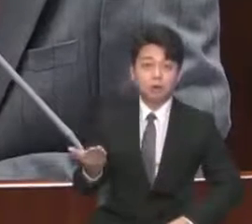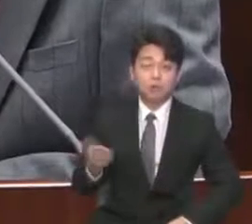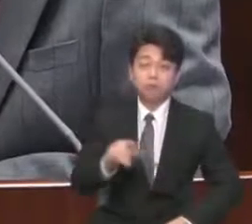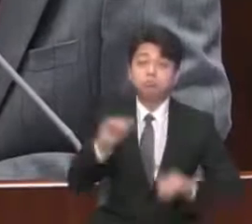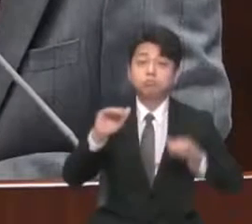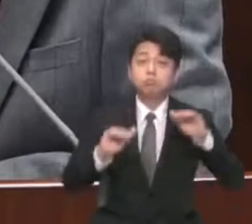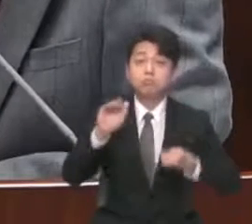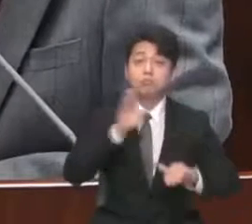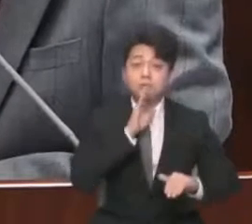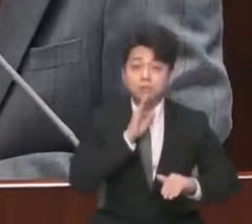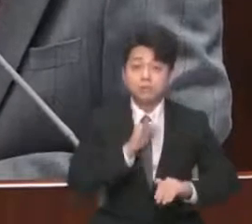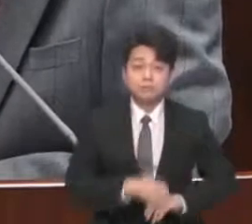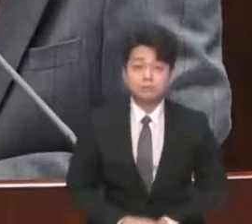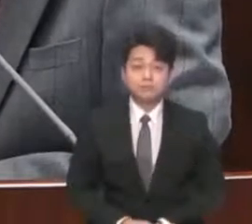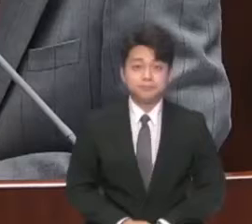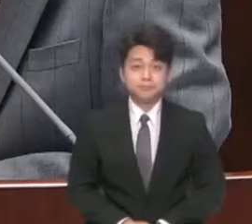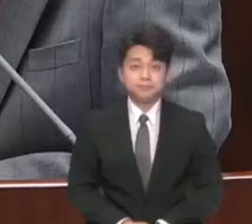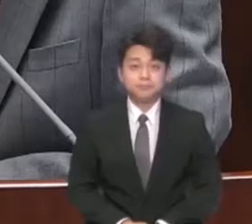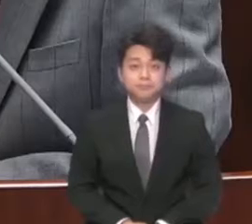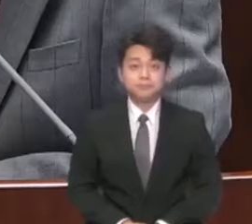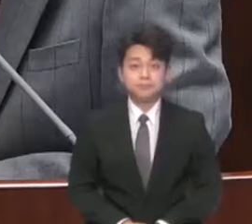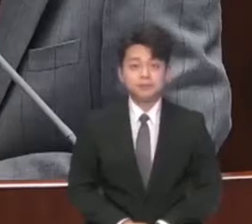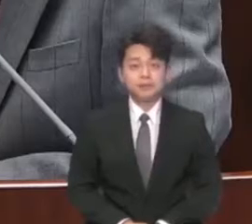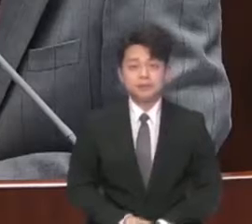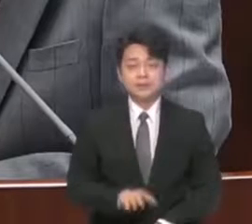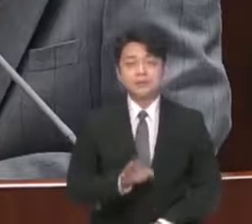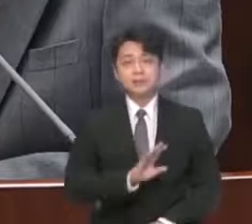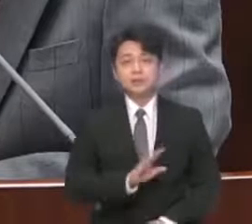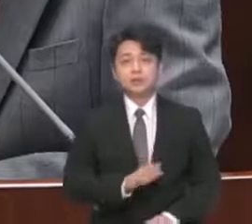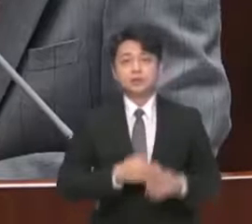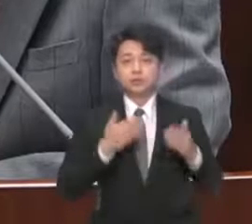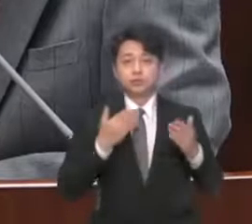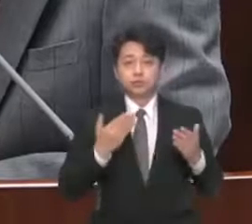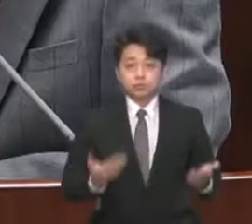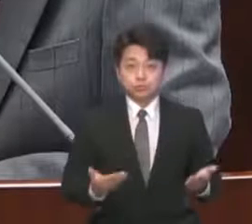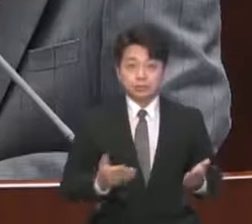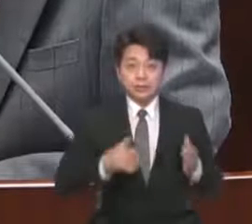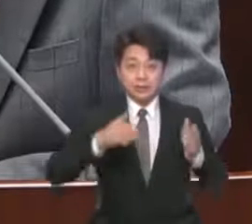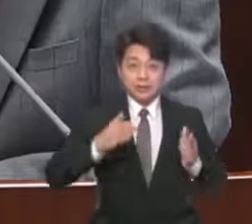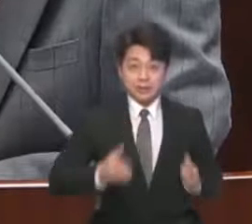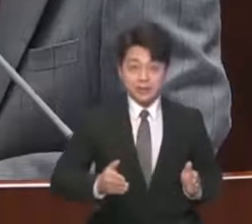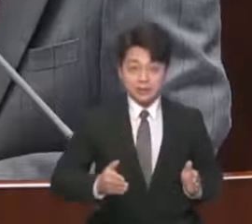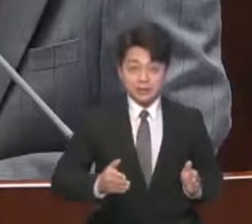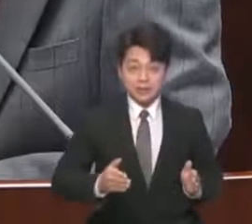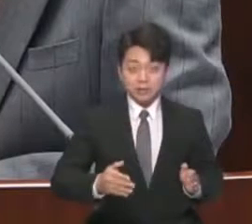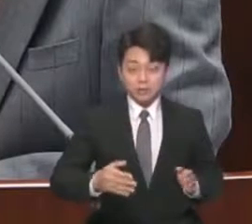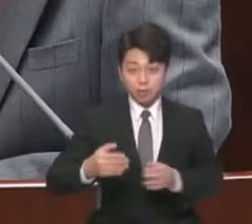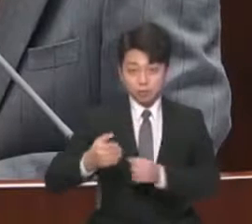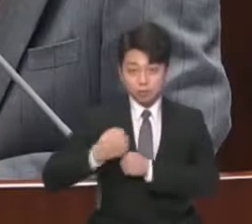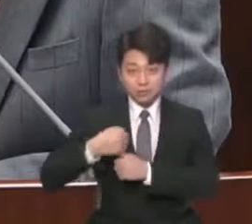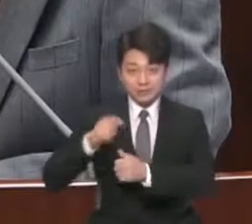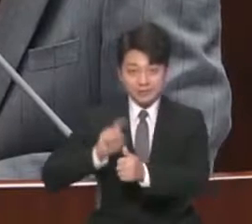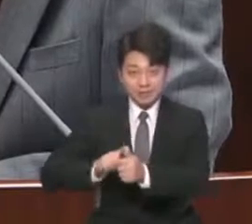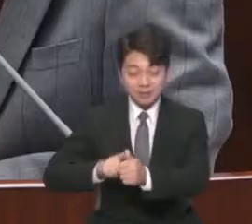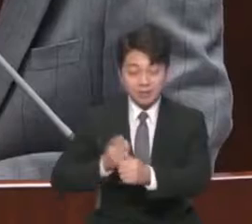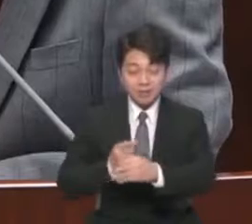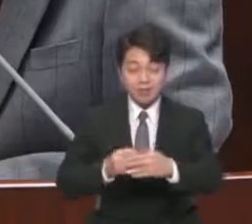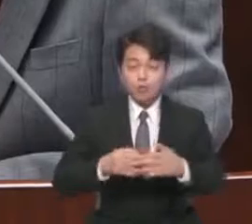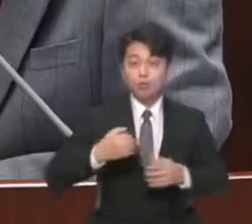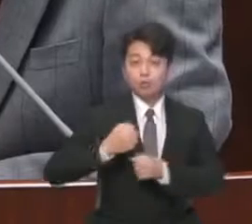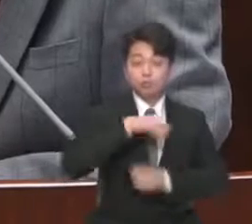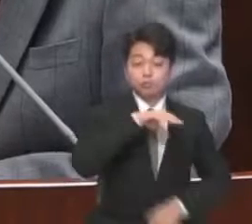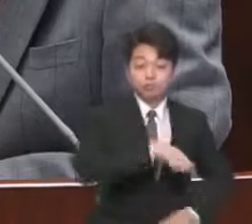요양심의는 이 우리 병사들이 바깥에서 바깥 병원에 입원해가지고 진료를